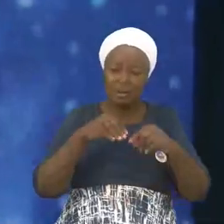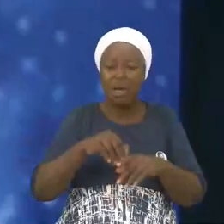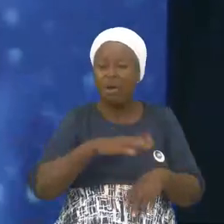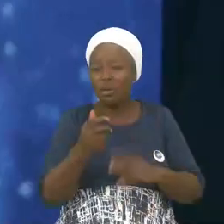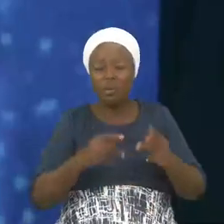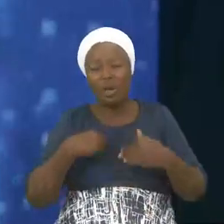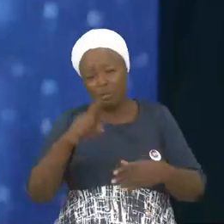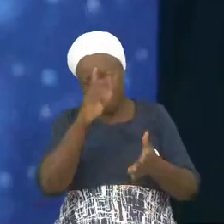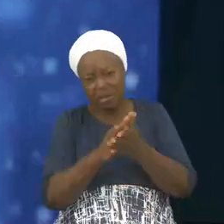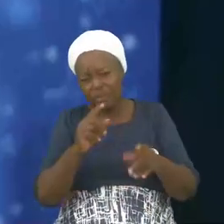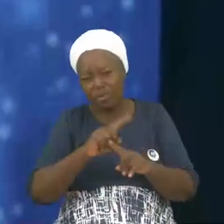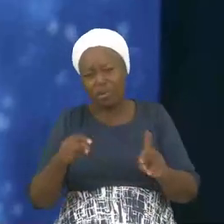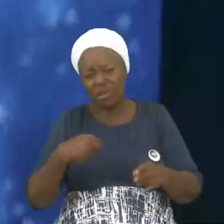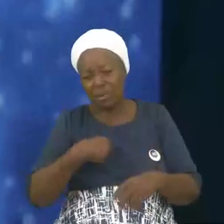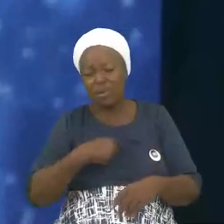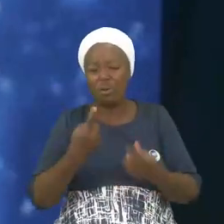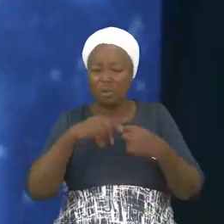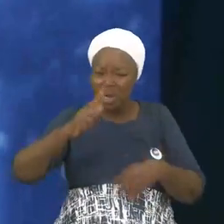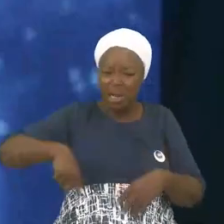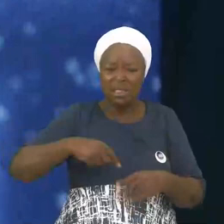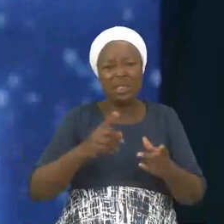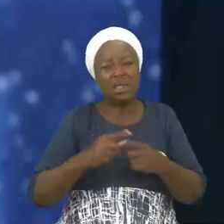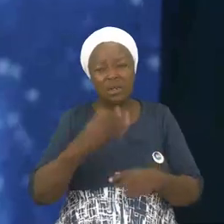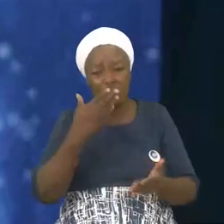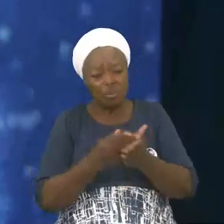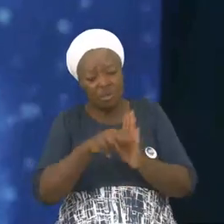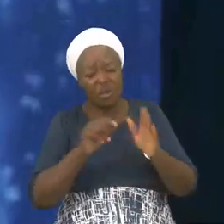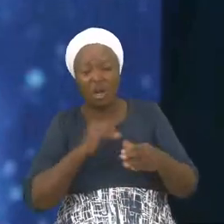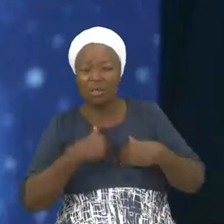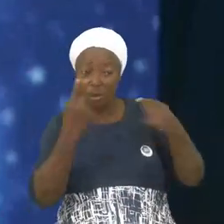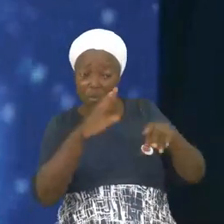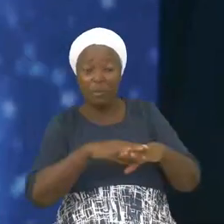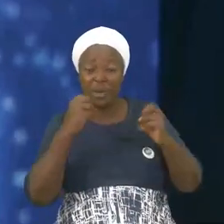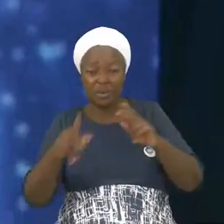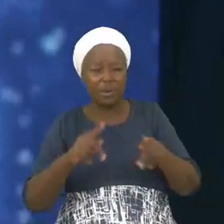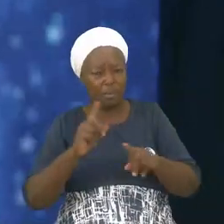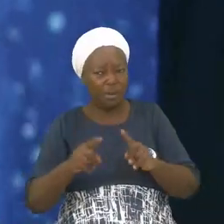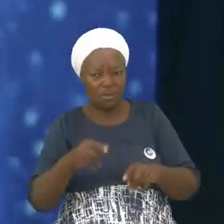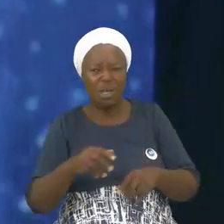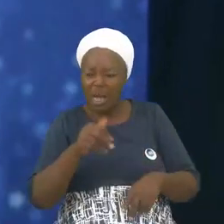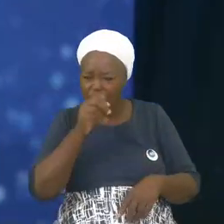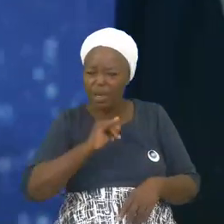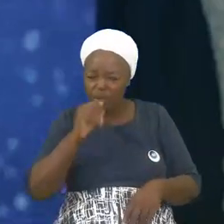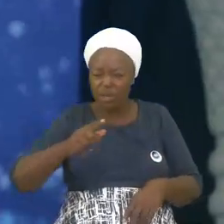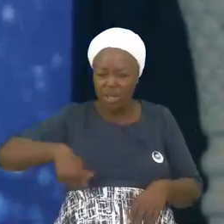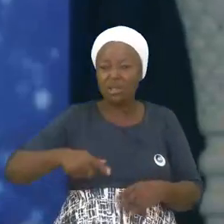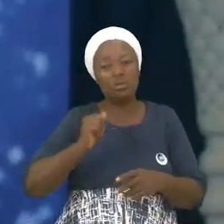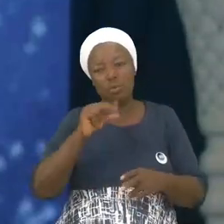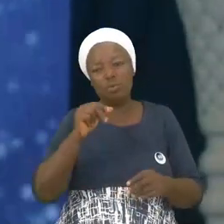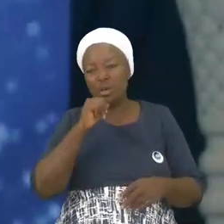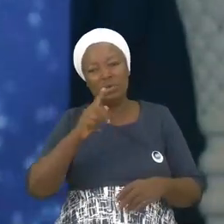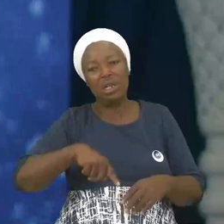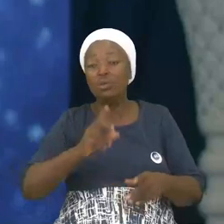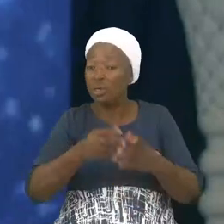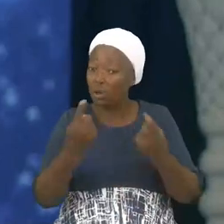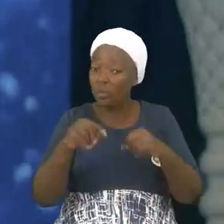sont déjà entrés, les autres ont déjà cru, les autres ont déjà reçu la bonté de Dieu, la grâce de Dieu. Est-ce que moi je